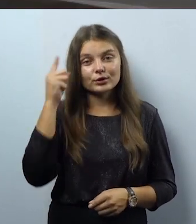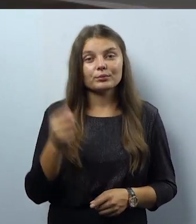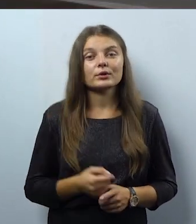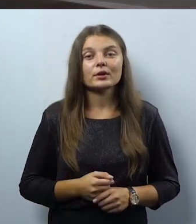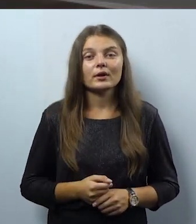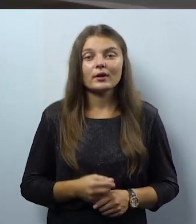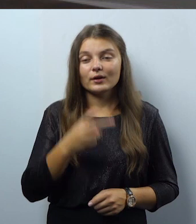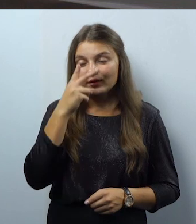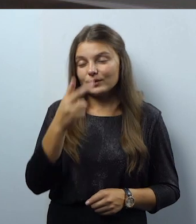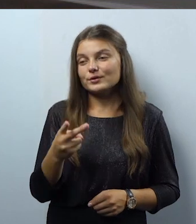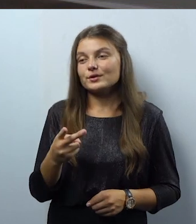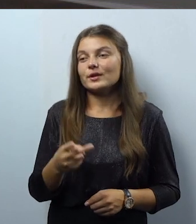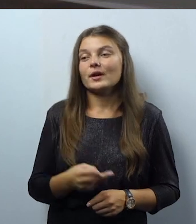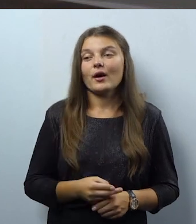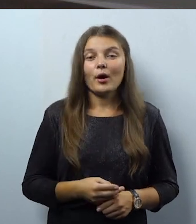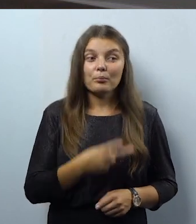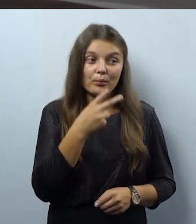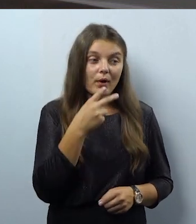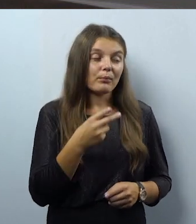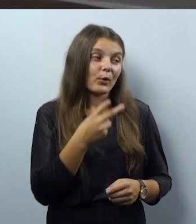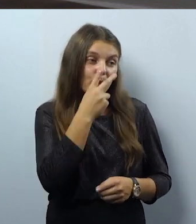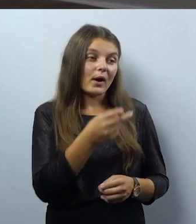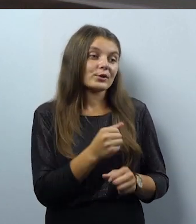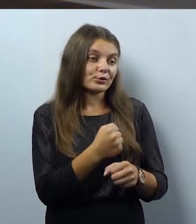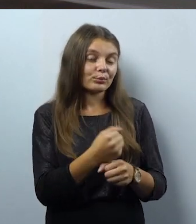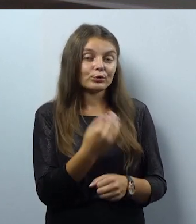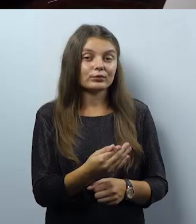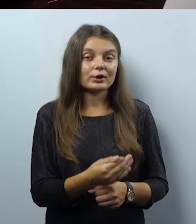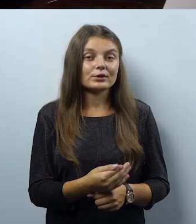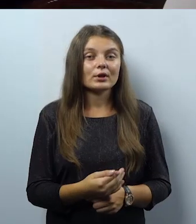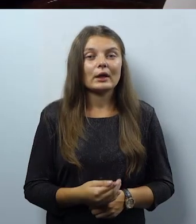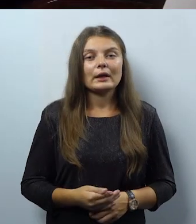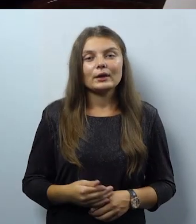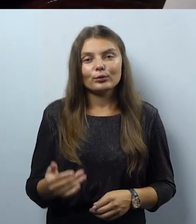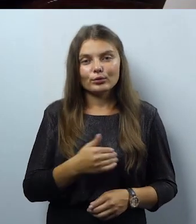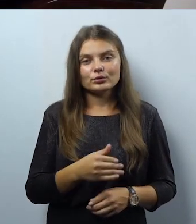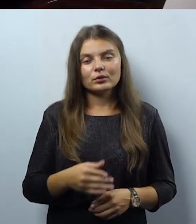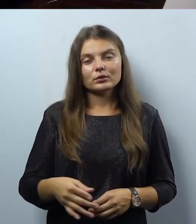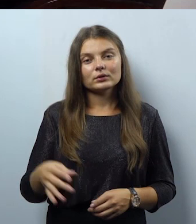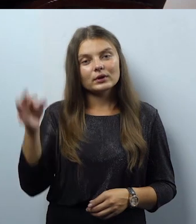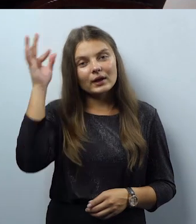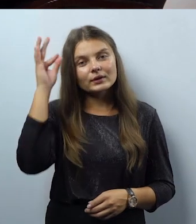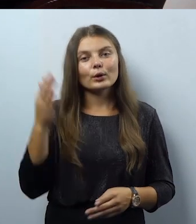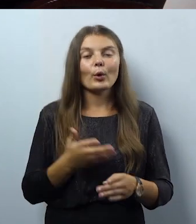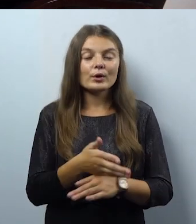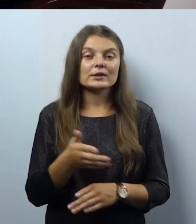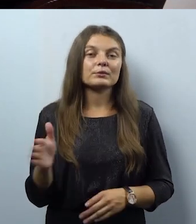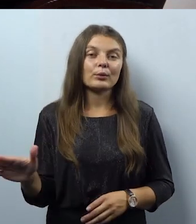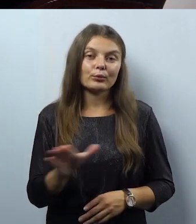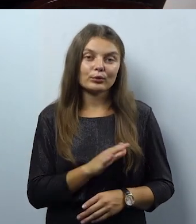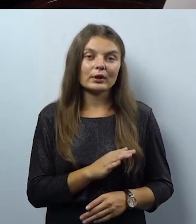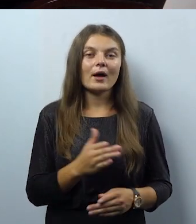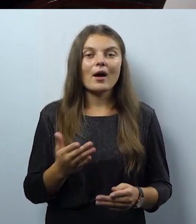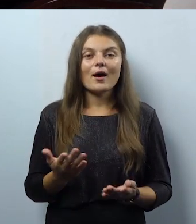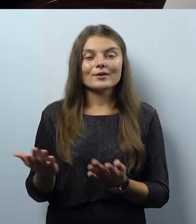долетять до наших глядачів. Люди зроблять очевидний вибір. Хочу тільки нагадати, що сьогодні у нас Андрій Васьків, депутат Івано-Франківської обласної ради, кандидат на